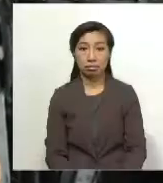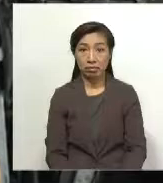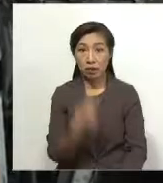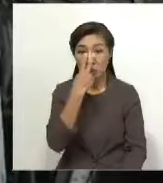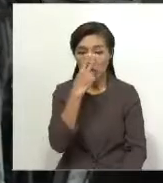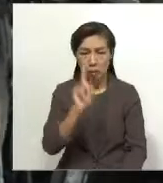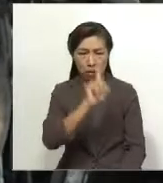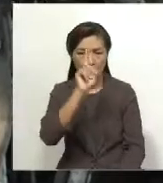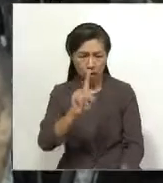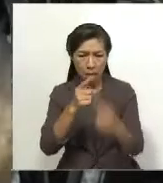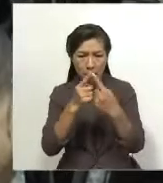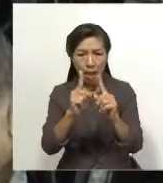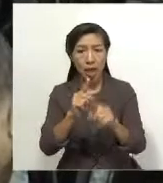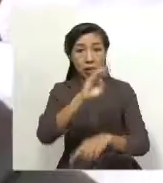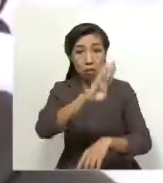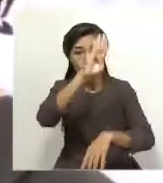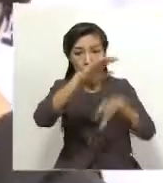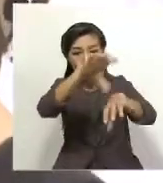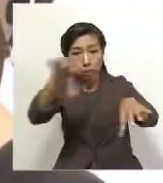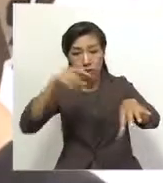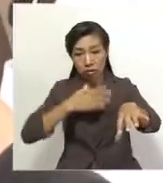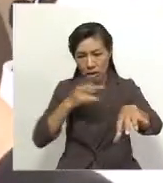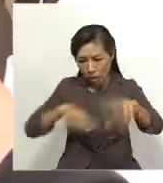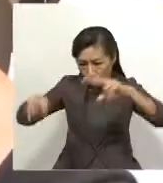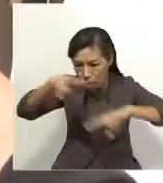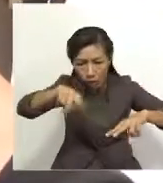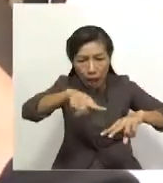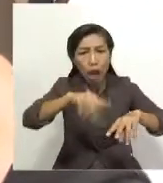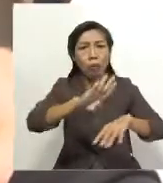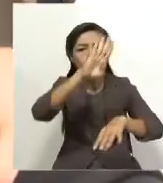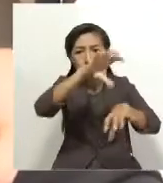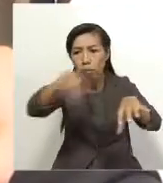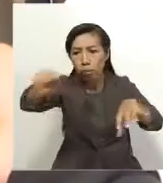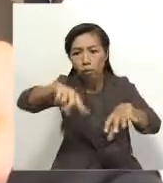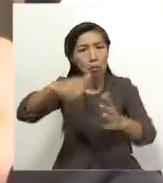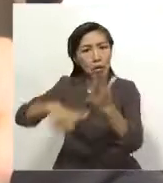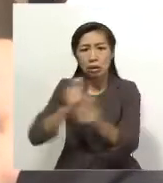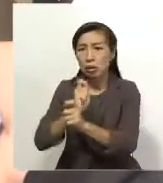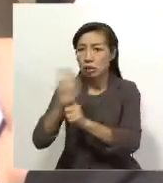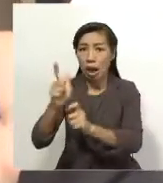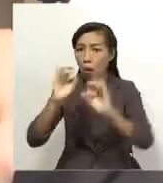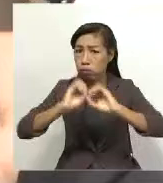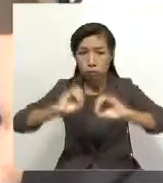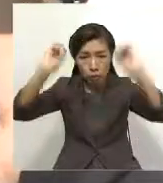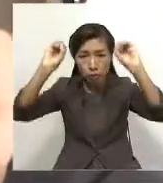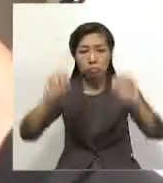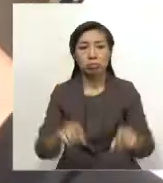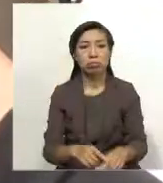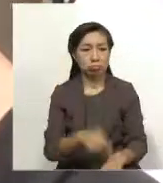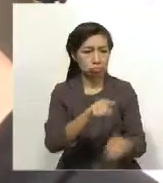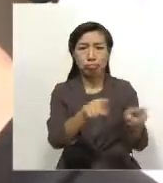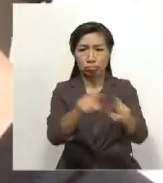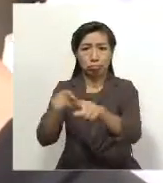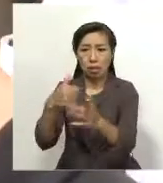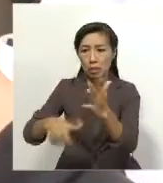ที่น่าแปลกใจว่าทุกบริษัทของเครือข่ายที่เราตรวจค้นไม่มีใครเสียภาษีถูกต้องตามกฎหมายเลยแม้แต่รายเดียวครับซึ่งใน